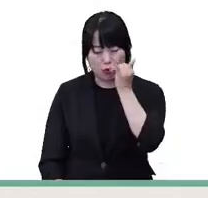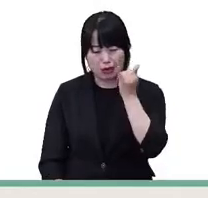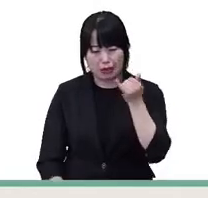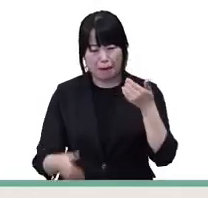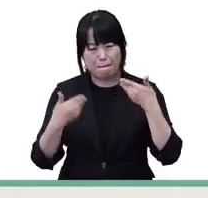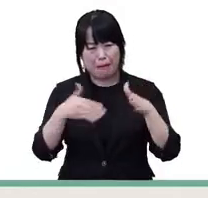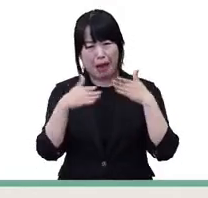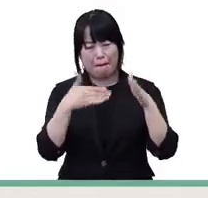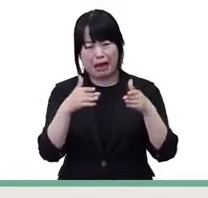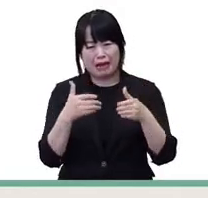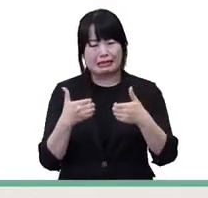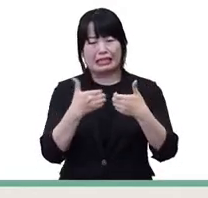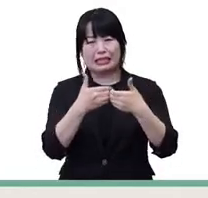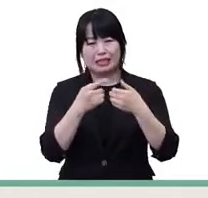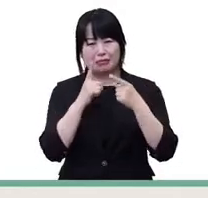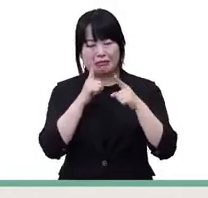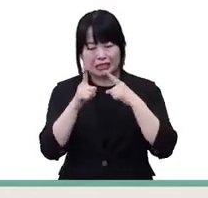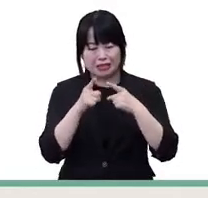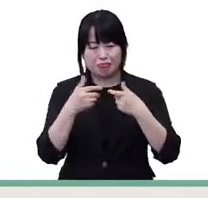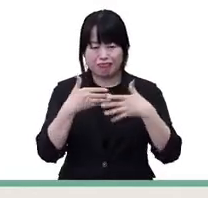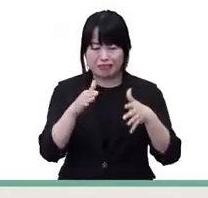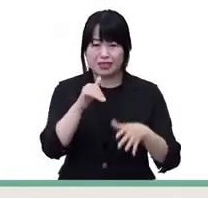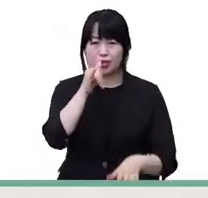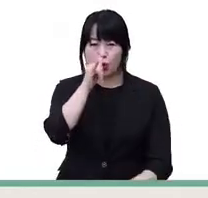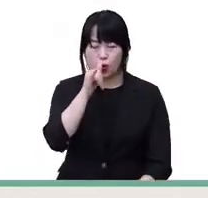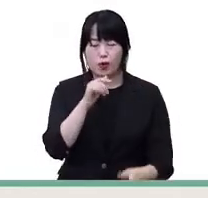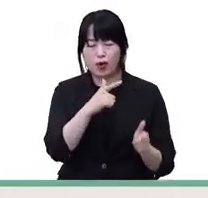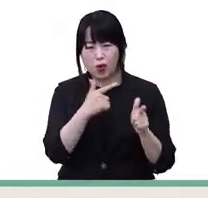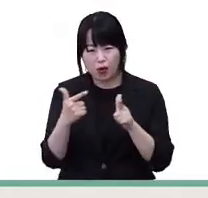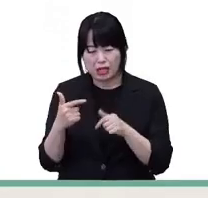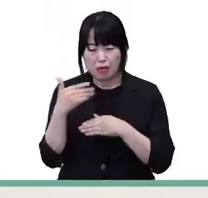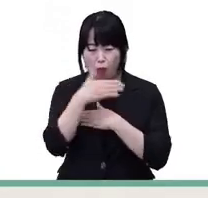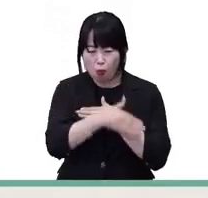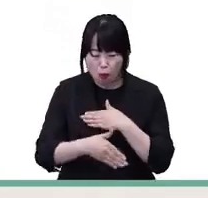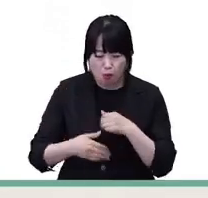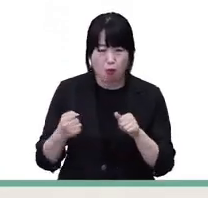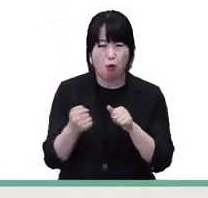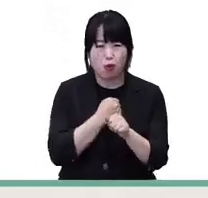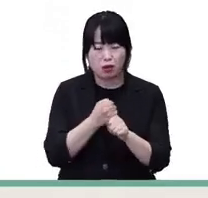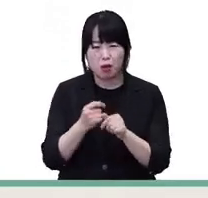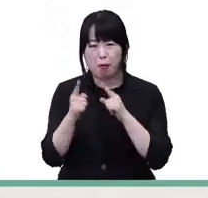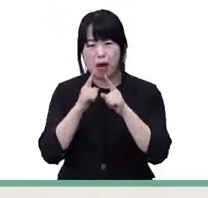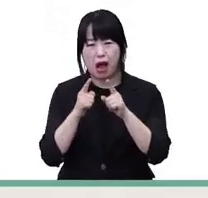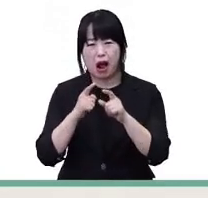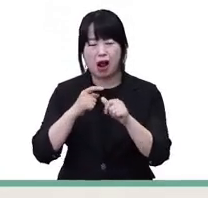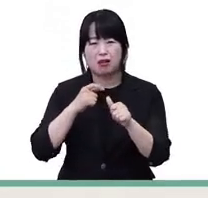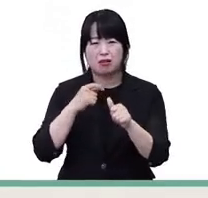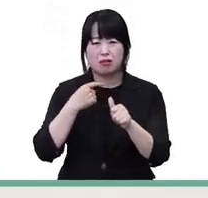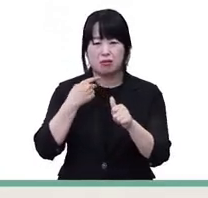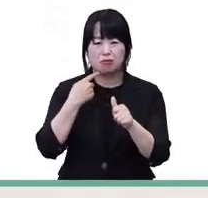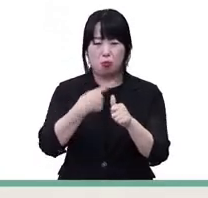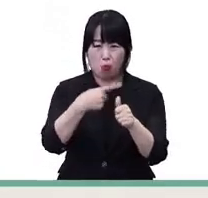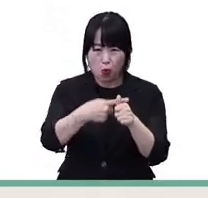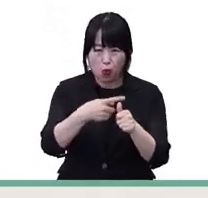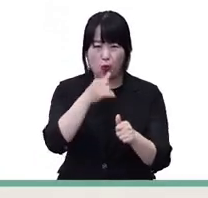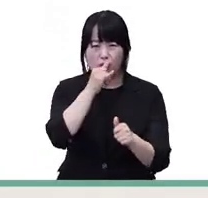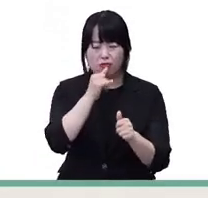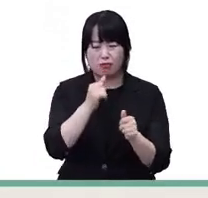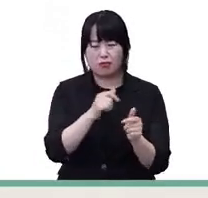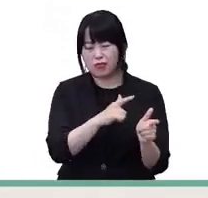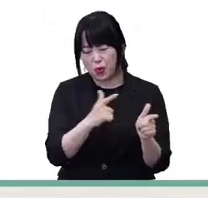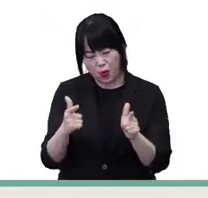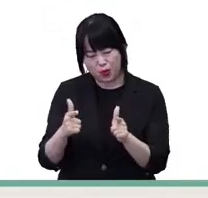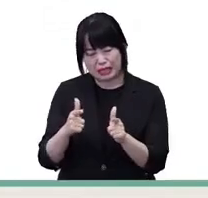상처를 주기도 하고요. 그게 뭐 신체적이 됐던 또는 언어적이 됐던요. 그래서 이런 실수에 대해서는